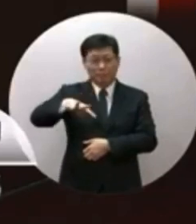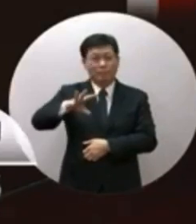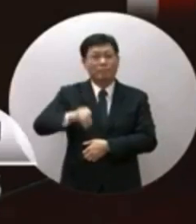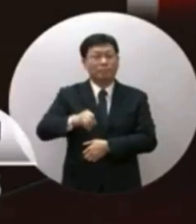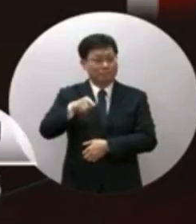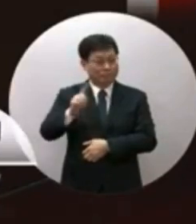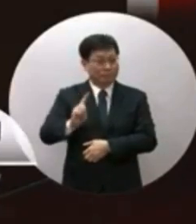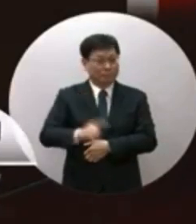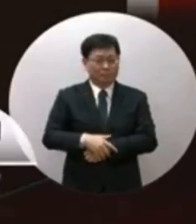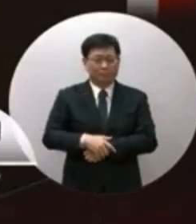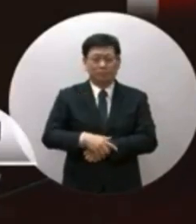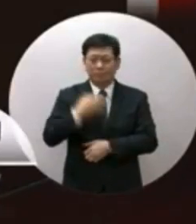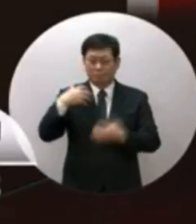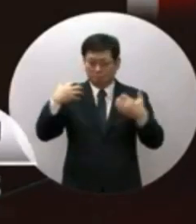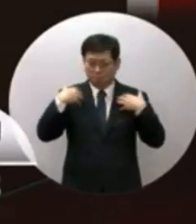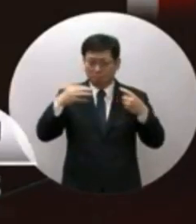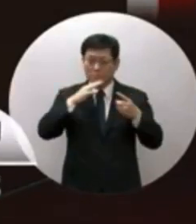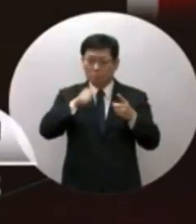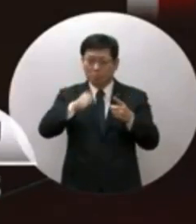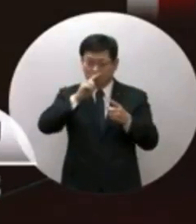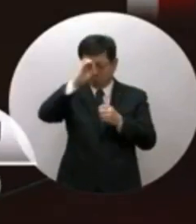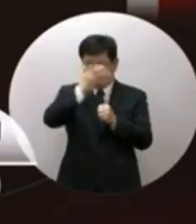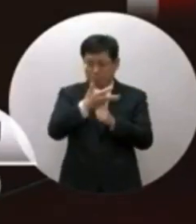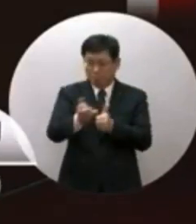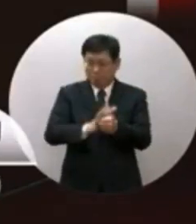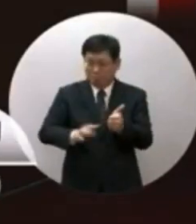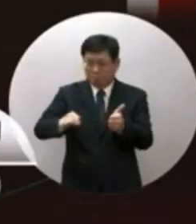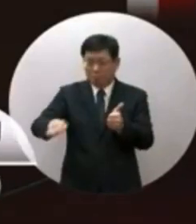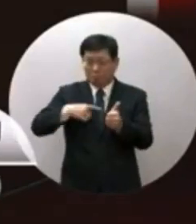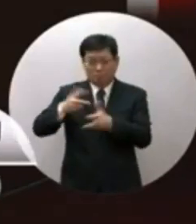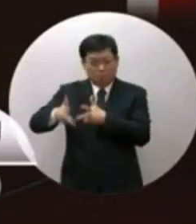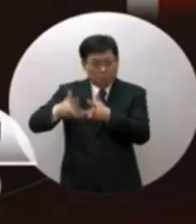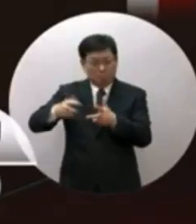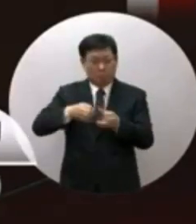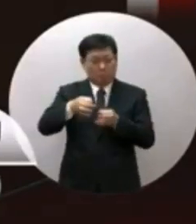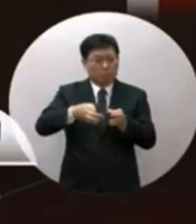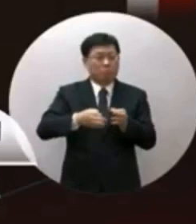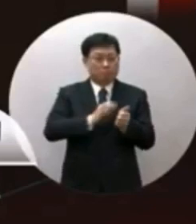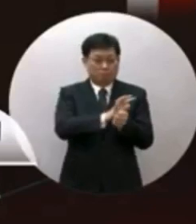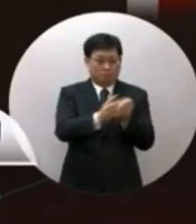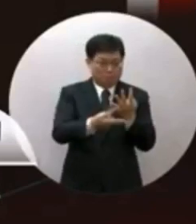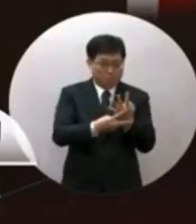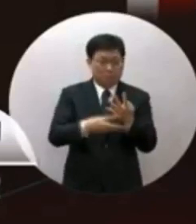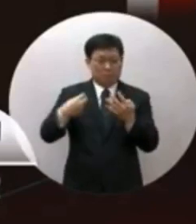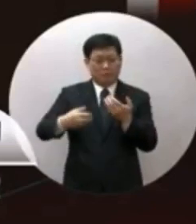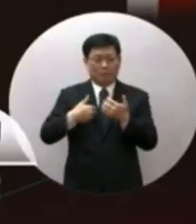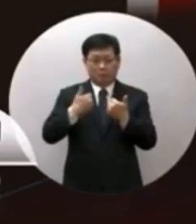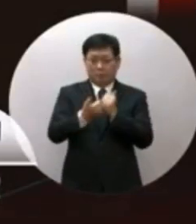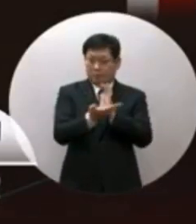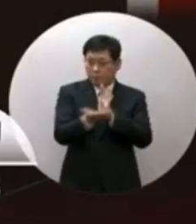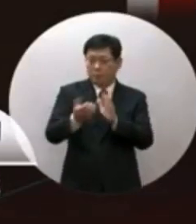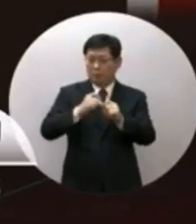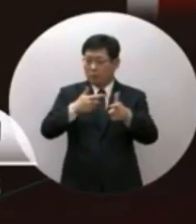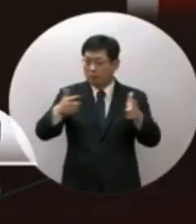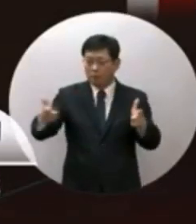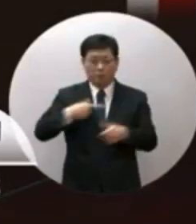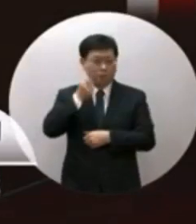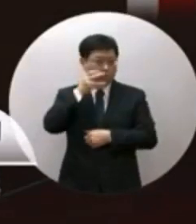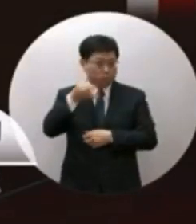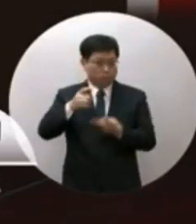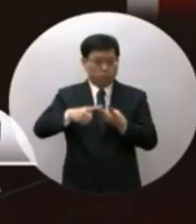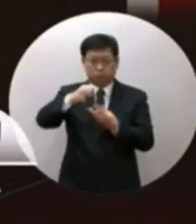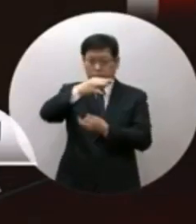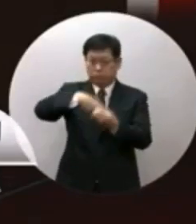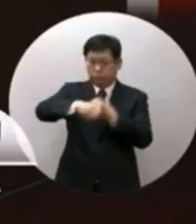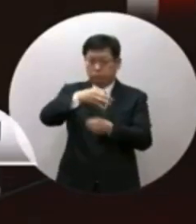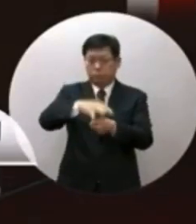774亿4000万元，主要系办理受疫情形影响制造业、商业服务业与会展产业等的薪资及营运